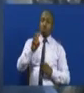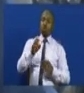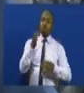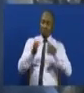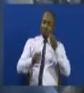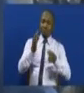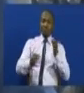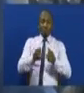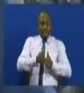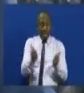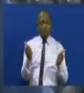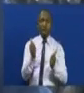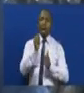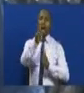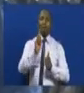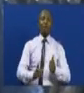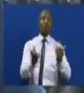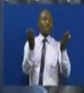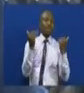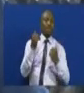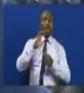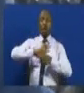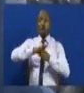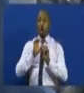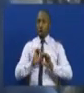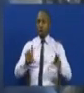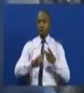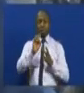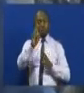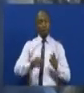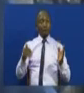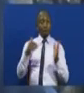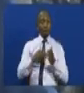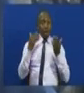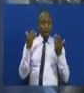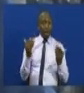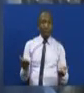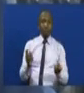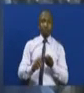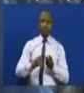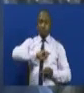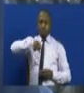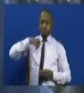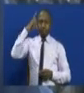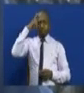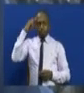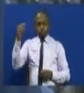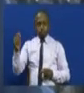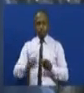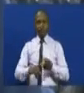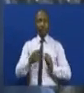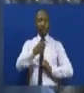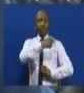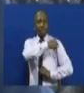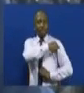kirusi chenyewe kinachosababisha corona. Kwa mpaka hatua hii tunaamini kwamba tiba